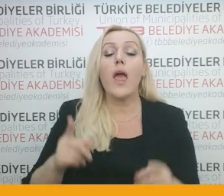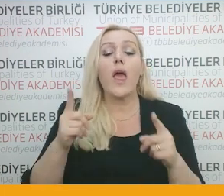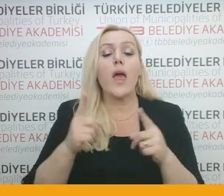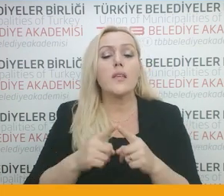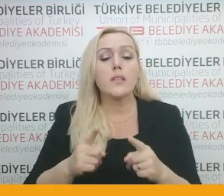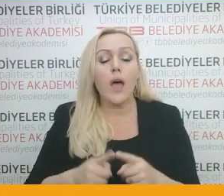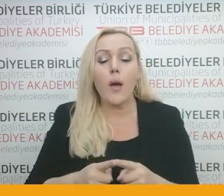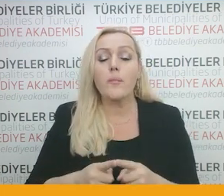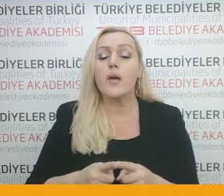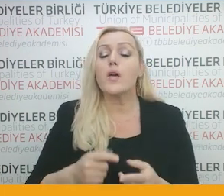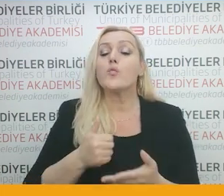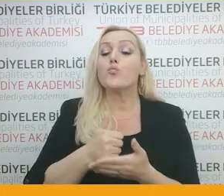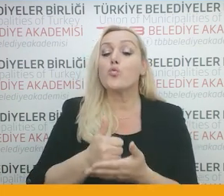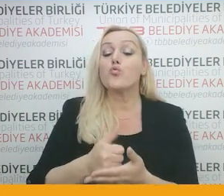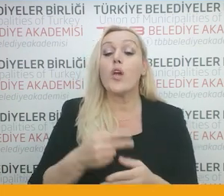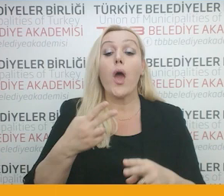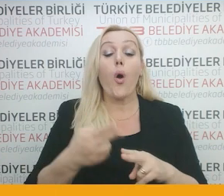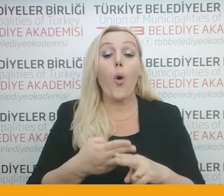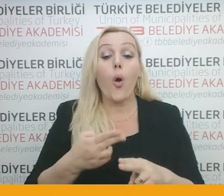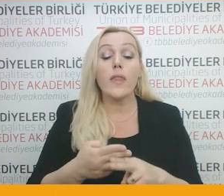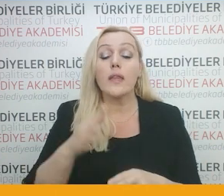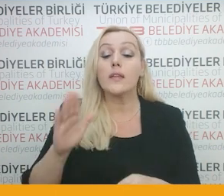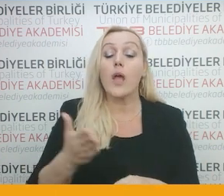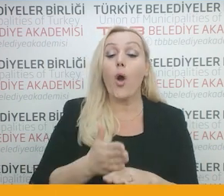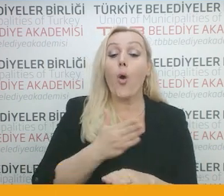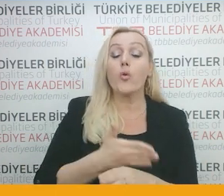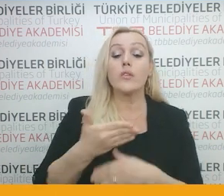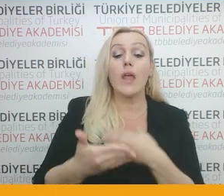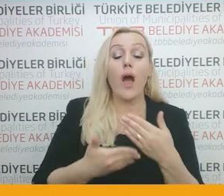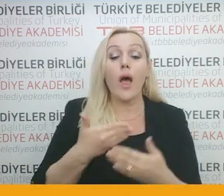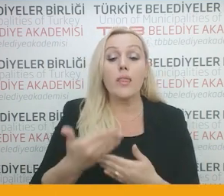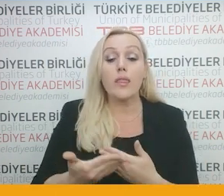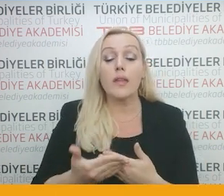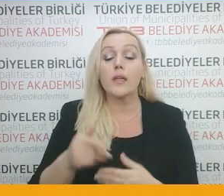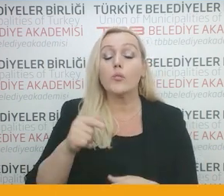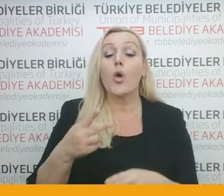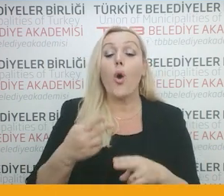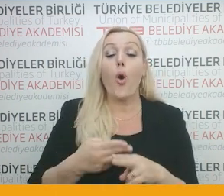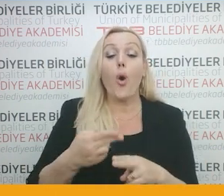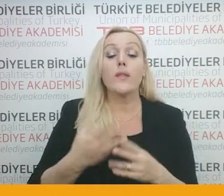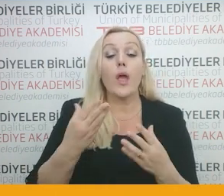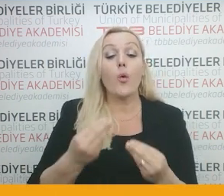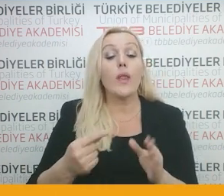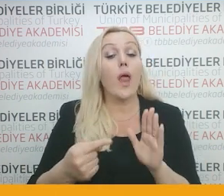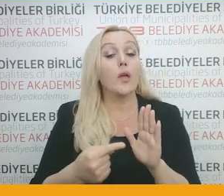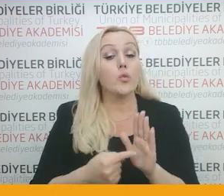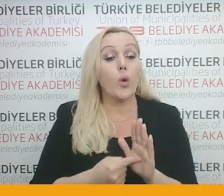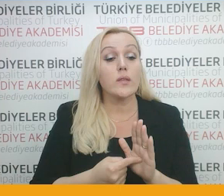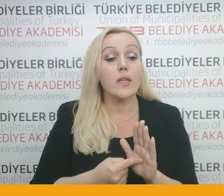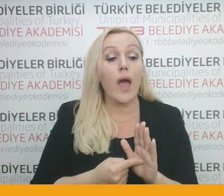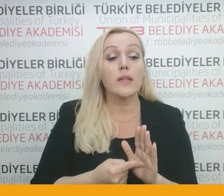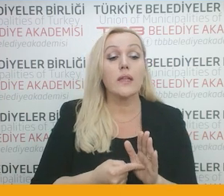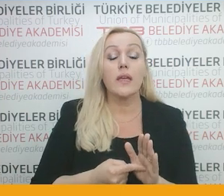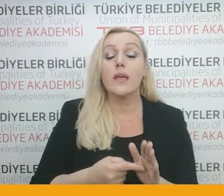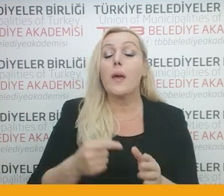Hesaplamalar, esas bütçe ödenekleri arkadaşlar daha önce de bahsettik sık sık. Burada örnek olarak aldık. Ekonomik sıklanan birinci düzeyinden